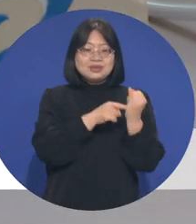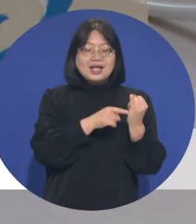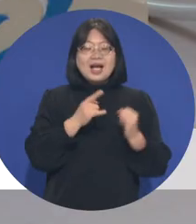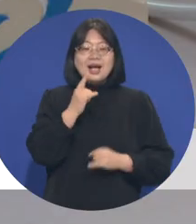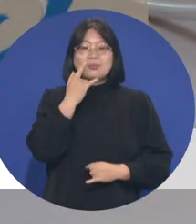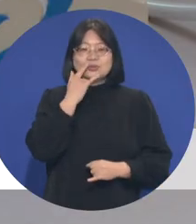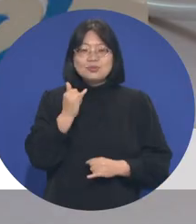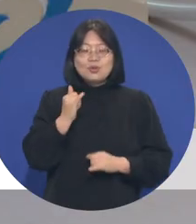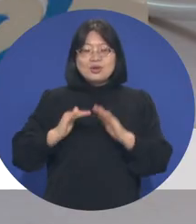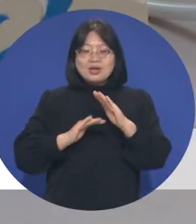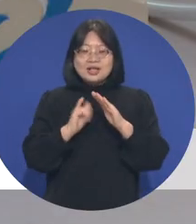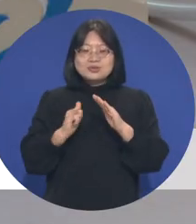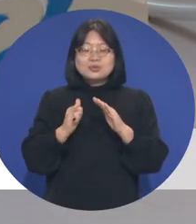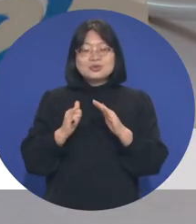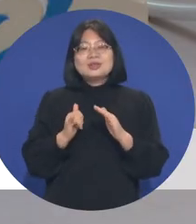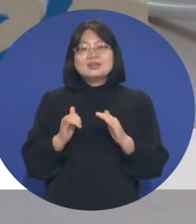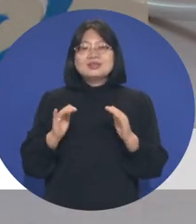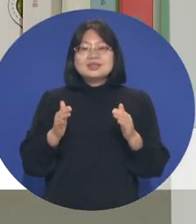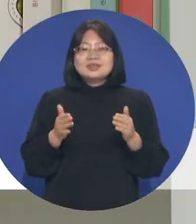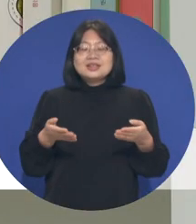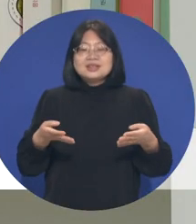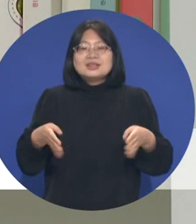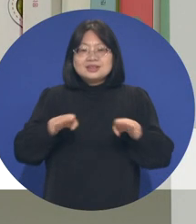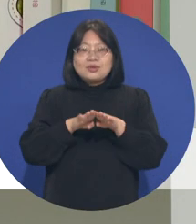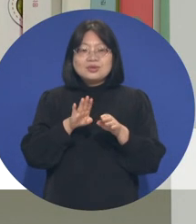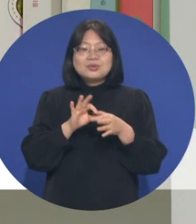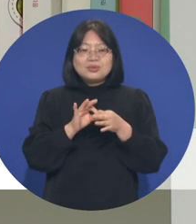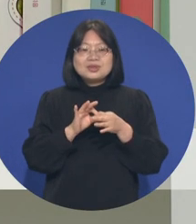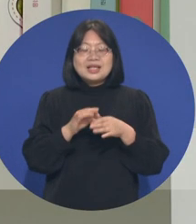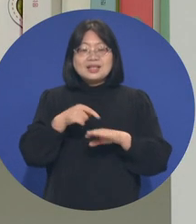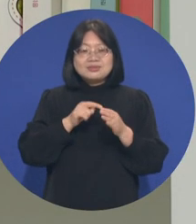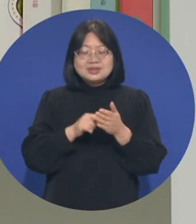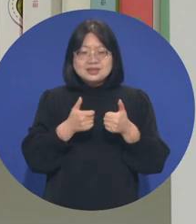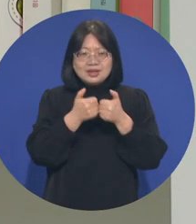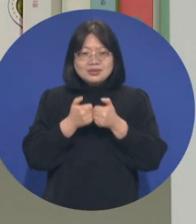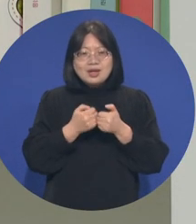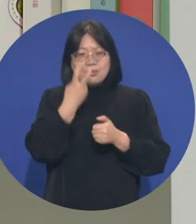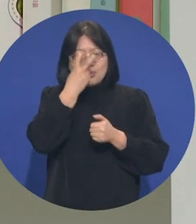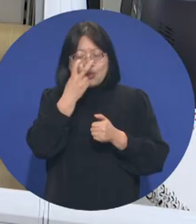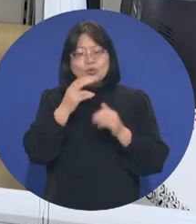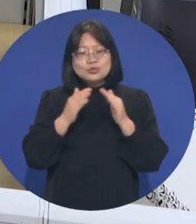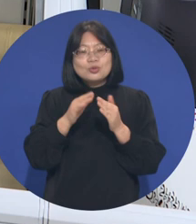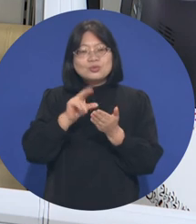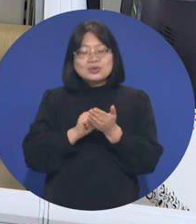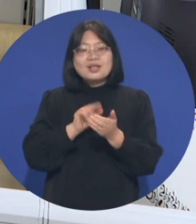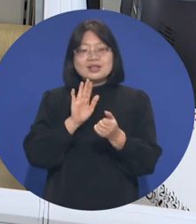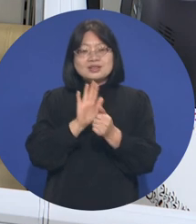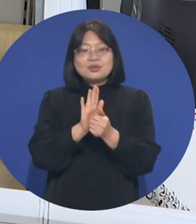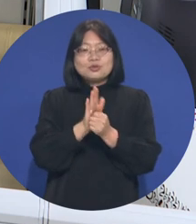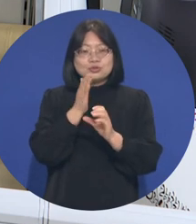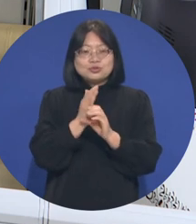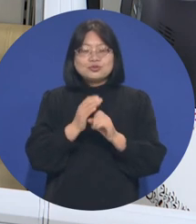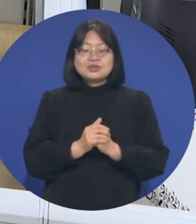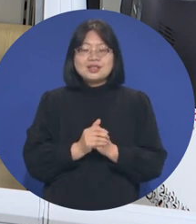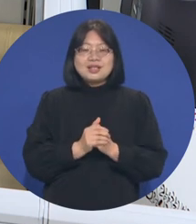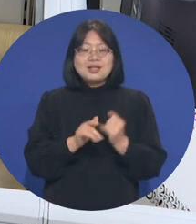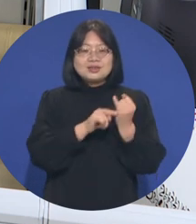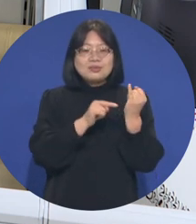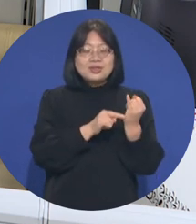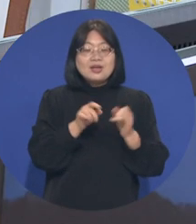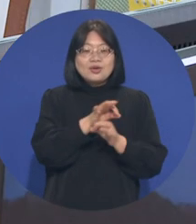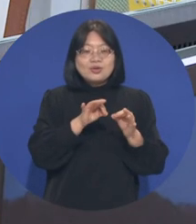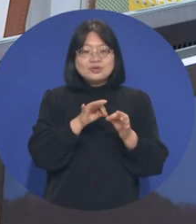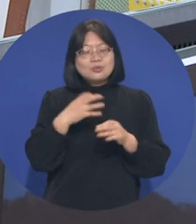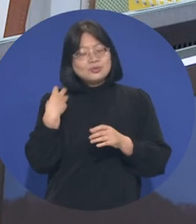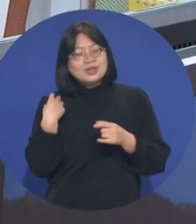한부모 가족 시설을 통해 이들의 심리상담과 주거와 보호 문제까지 지원하고 있습니다 임산부들의 경제적 부담도